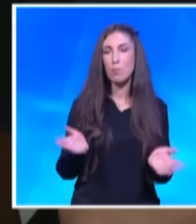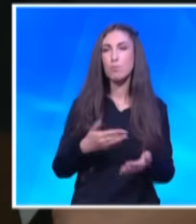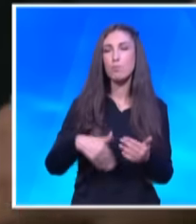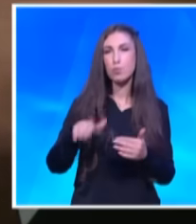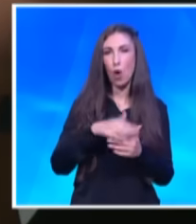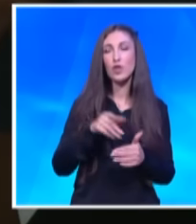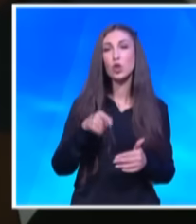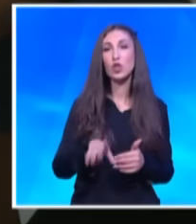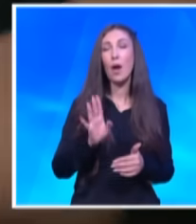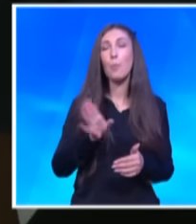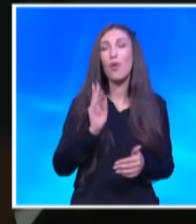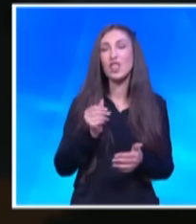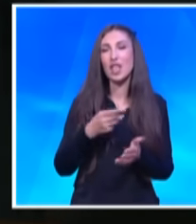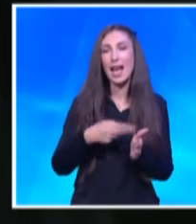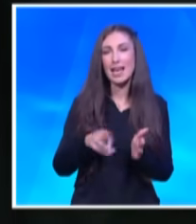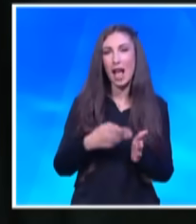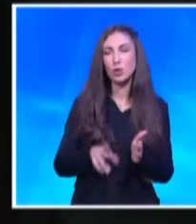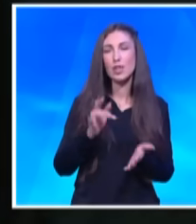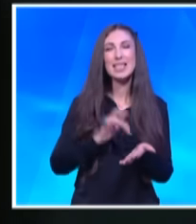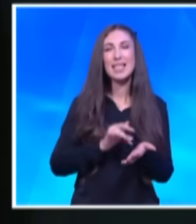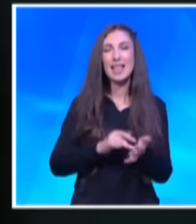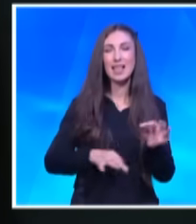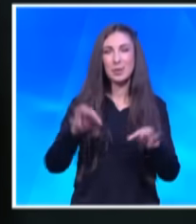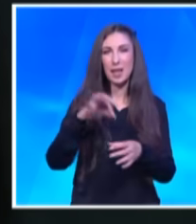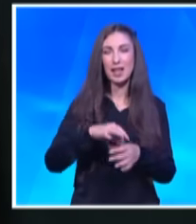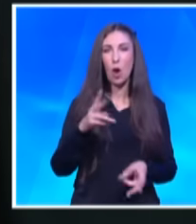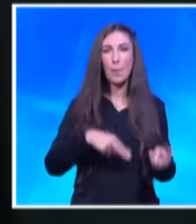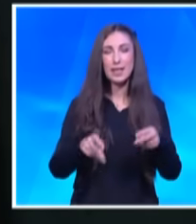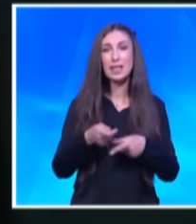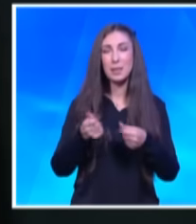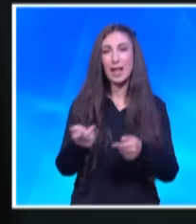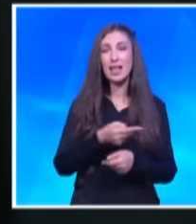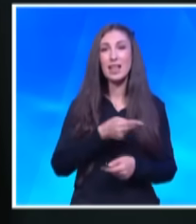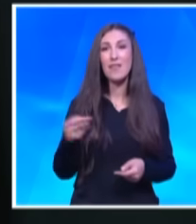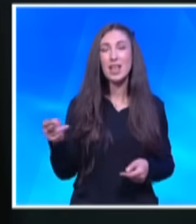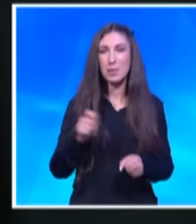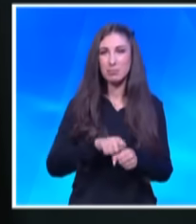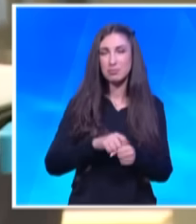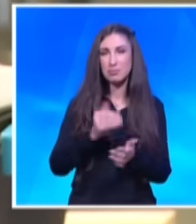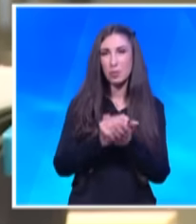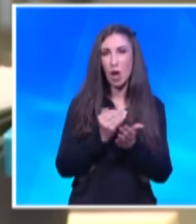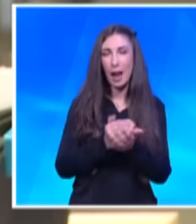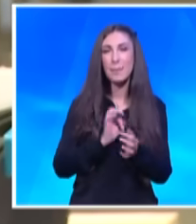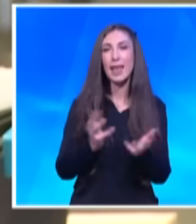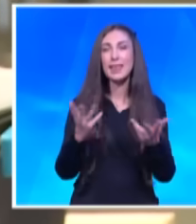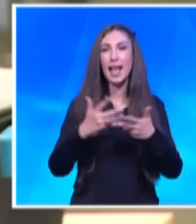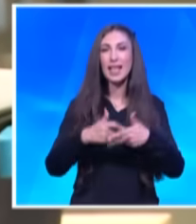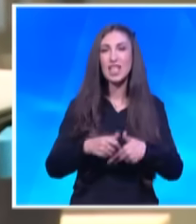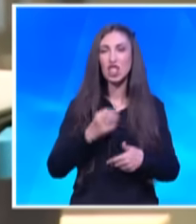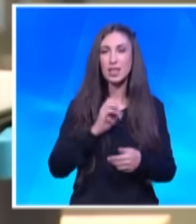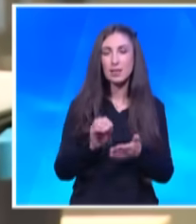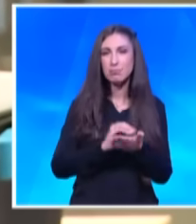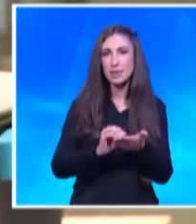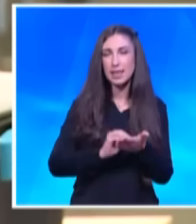изисква допълнителен разход, а Централната избирателна комисия вече е изпратила на фирмата създател на програмите и техническите си